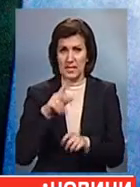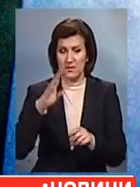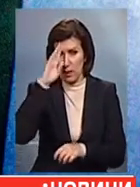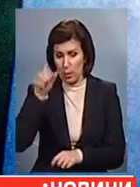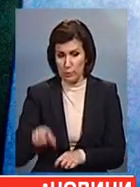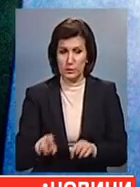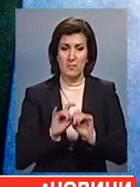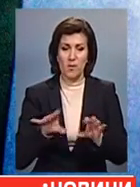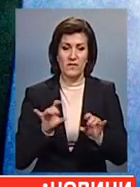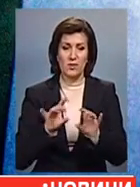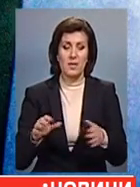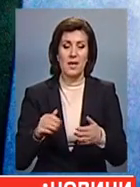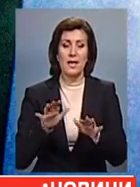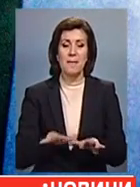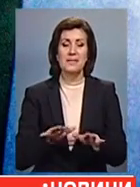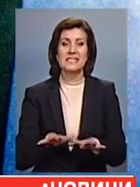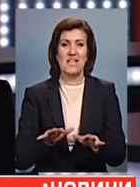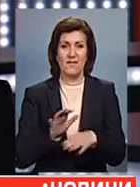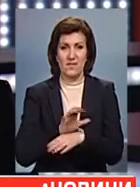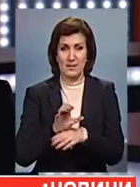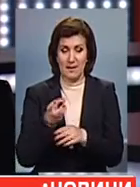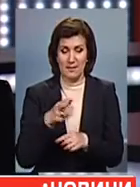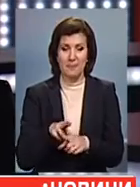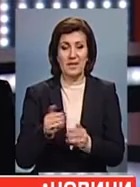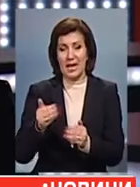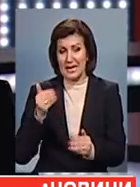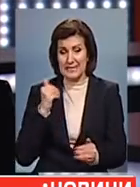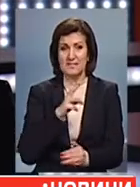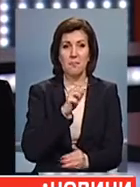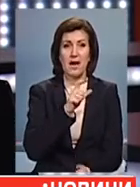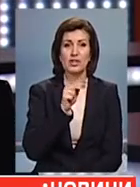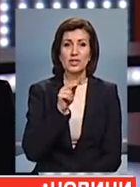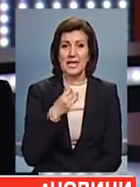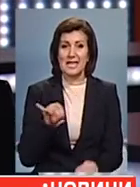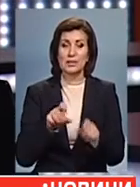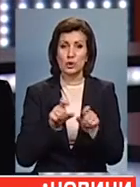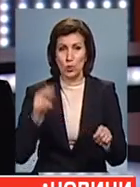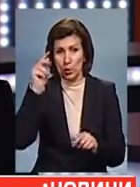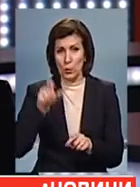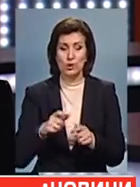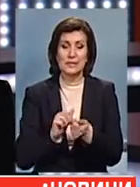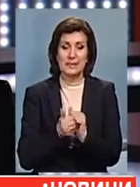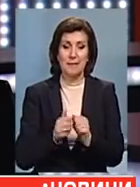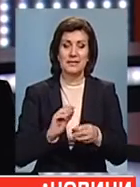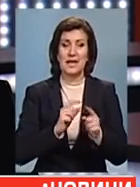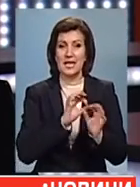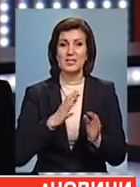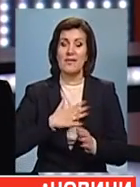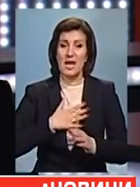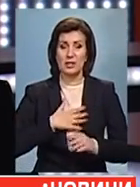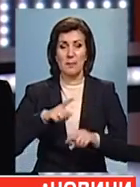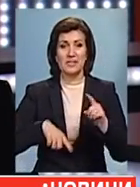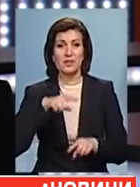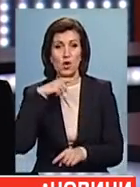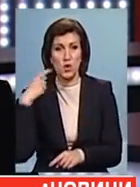хлопчика, повідомляє місцеве видання «15 минут». Раніше в Чесарайській школі учень замість речення «Наша батьківщина